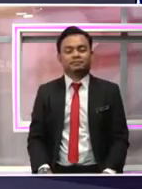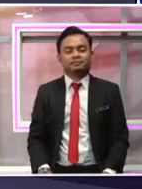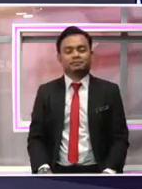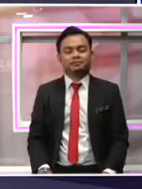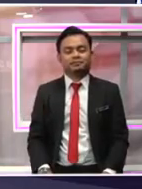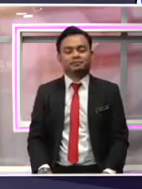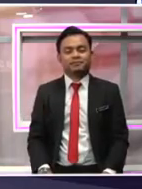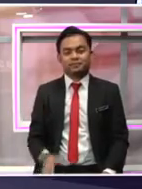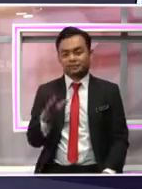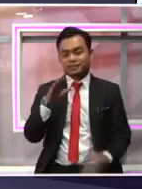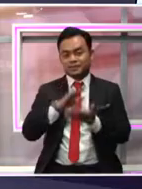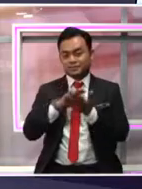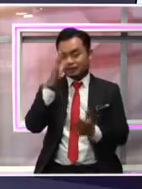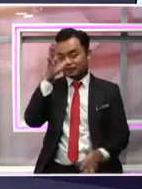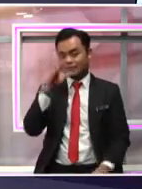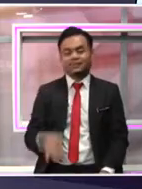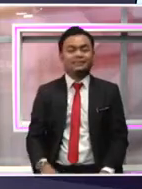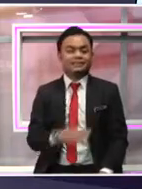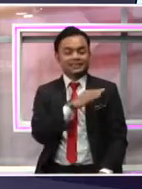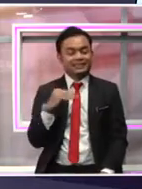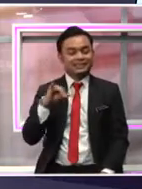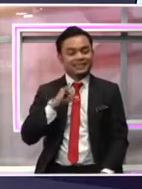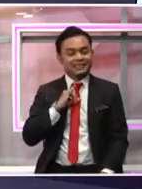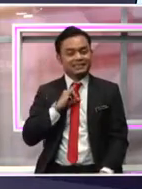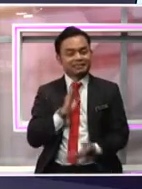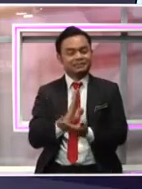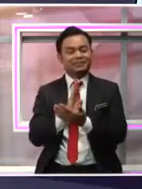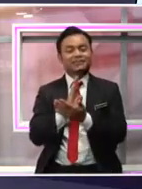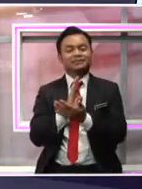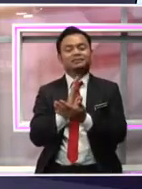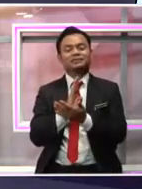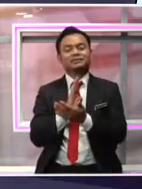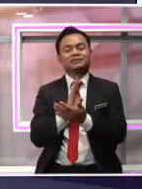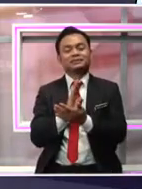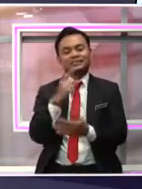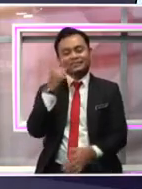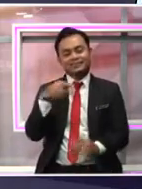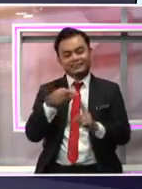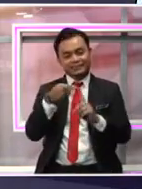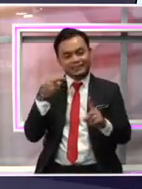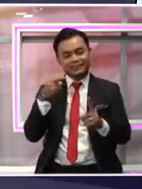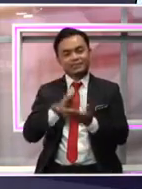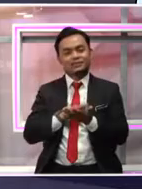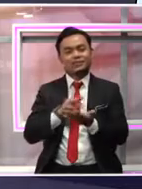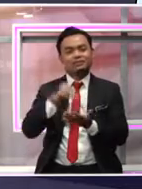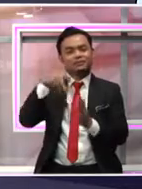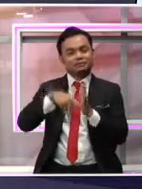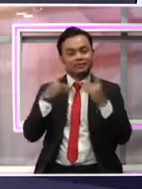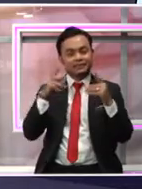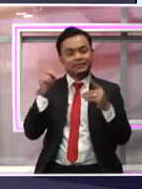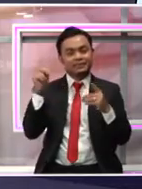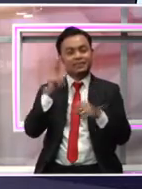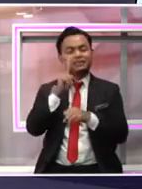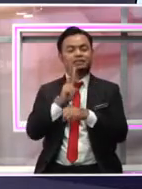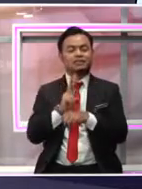mengelak ke dan kami dibantu oleh Gustavo Amri silent dari sekolah menengah pendidikan khas profesional syaa alam jemurin